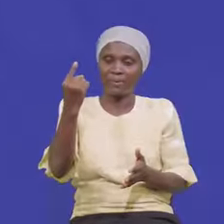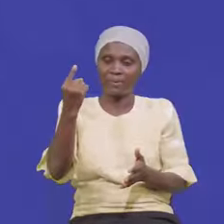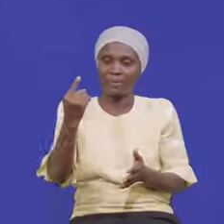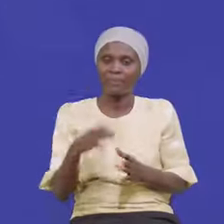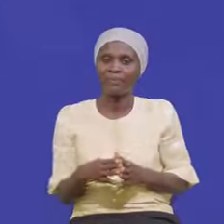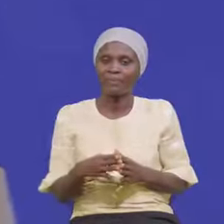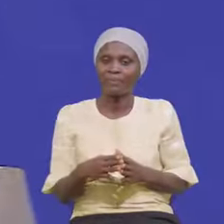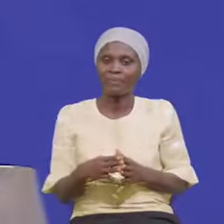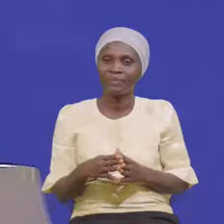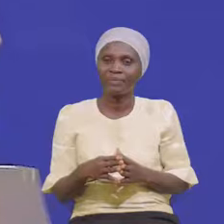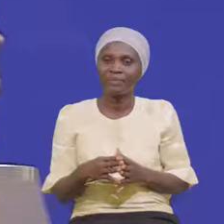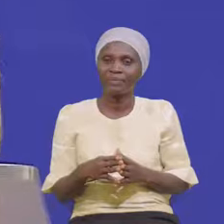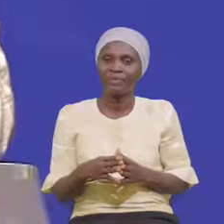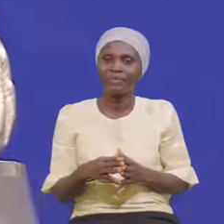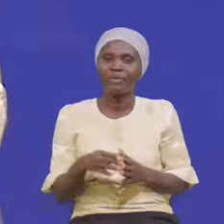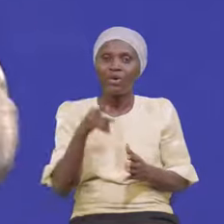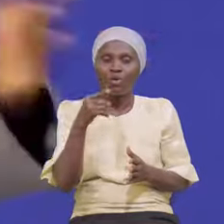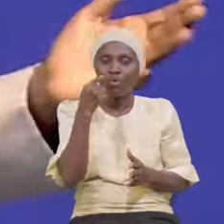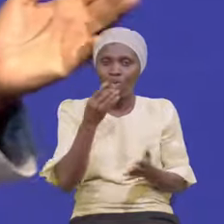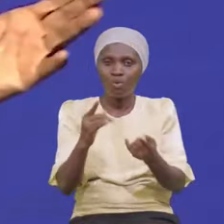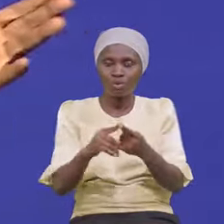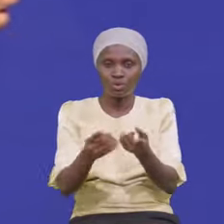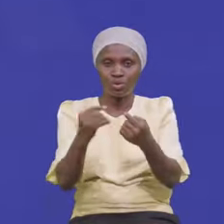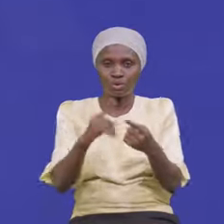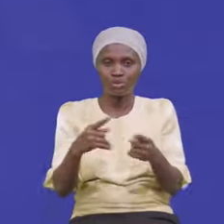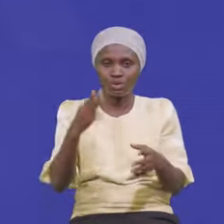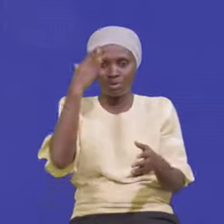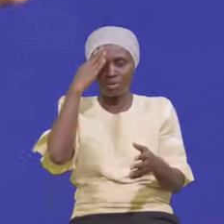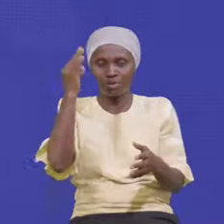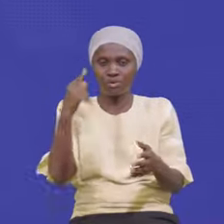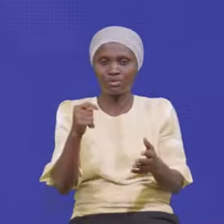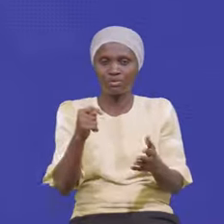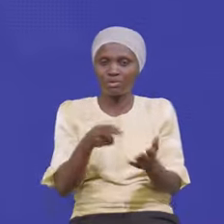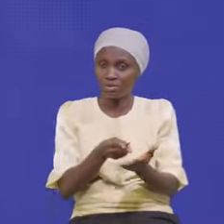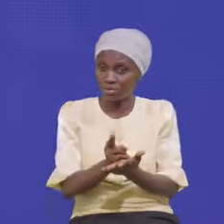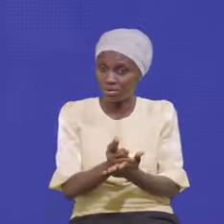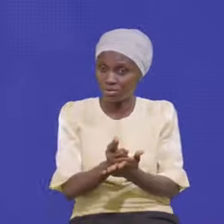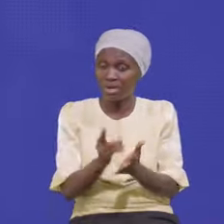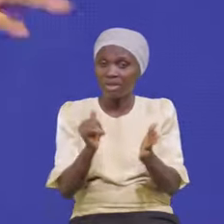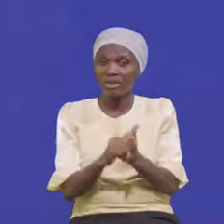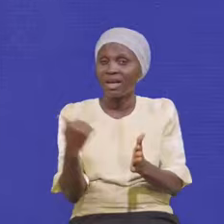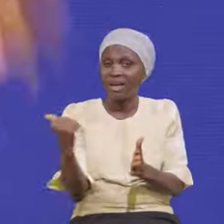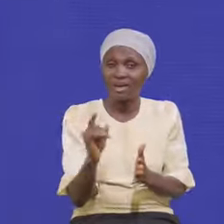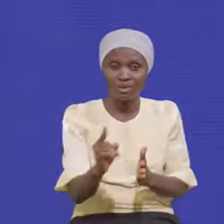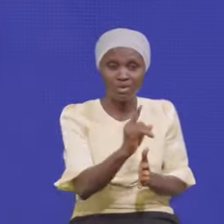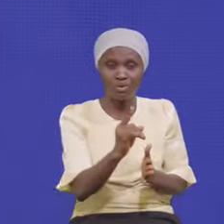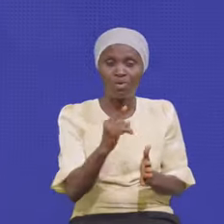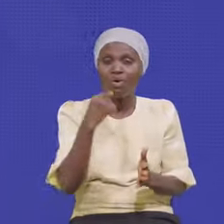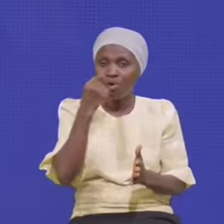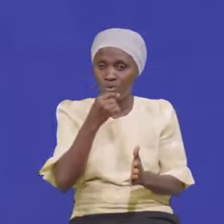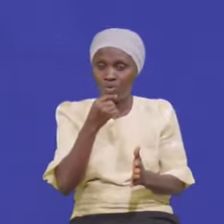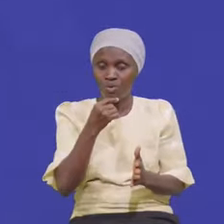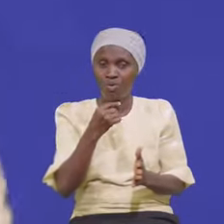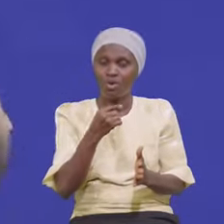wants everyone to come to the knowledge of the truth. ప్రతి వారు సత్యమును గురించిన అనుభవ జ్ఞానములోకి రావాలని కోరుతున్నాడని. We'll make